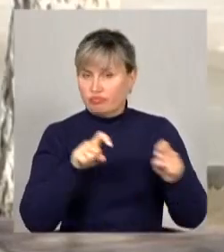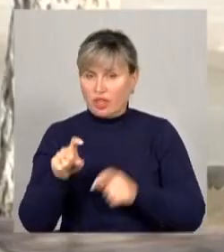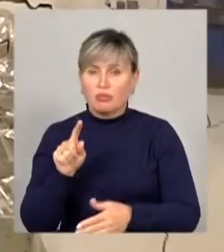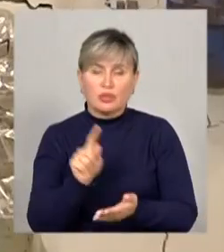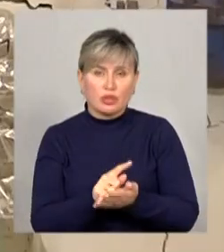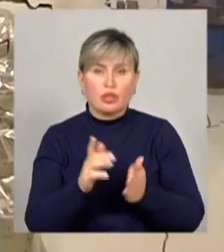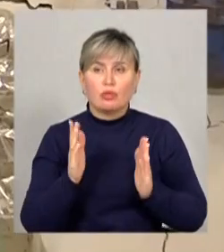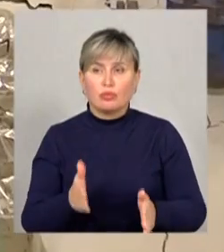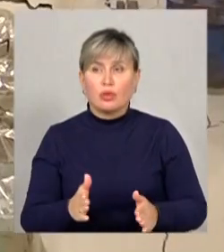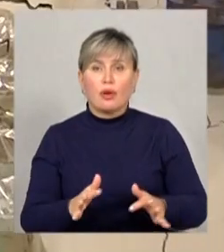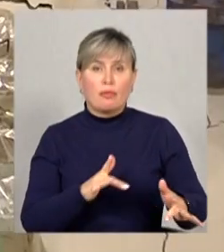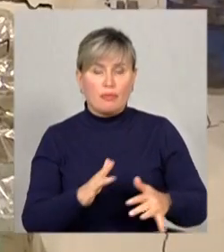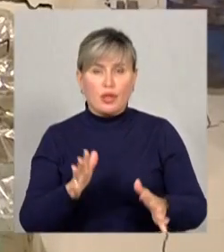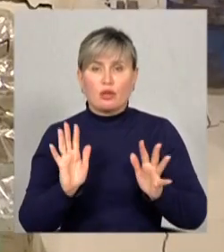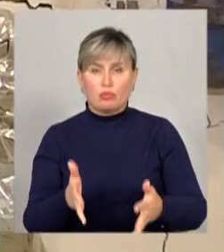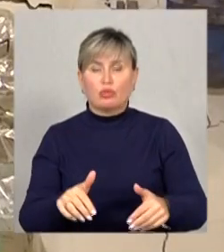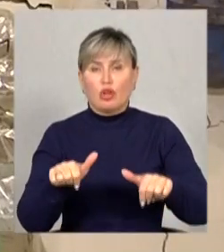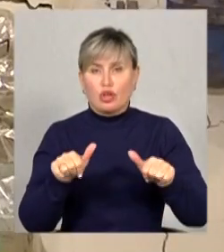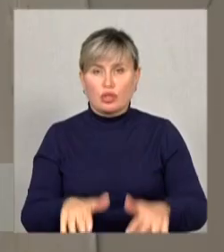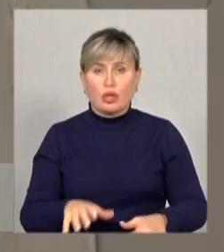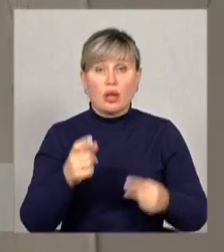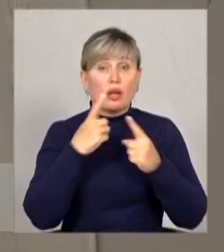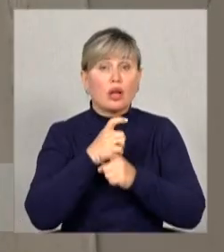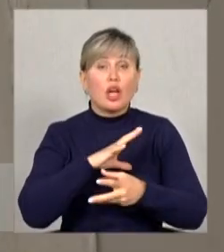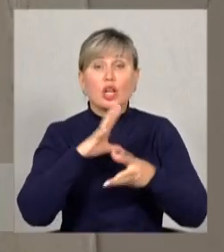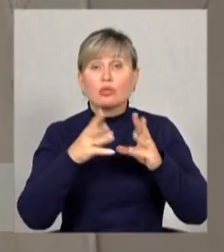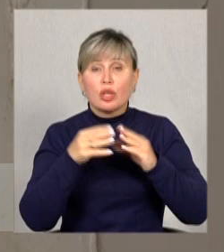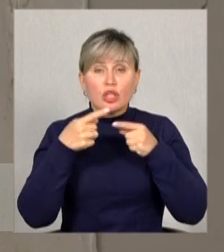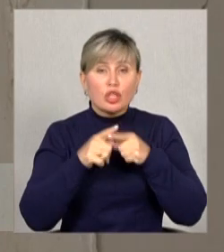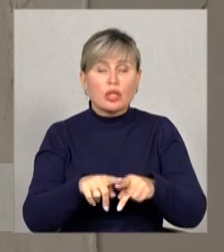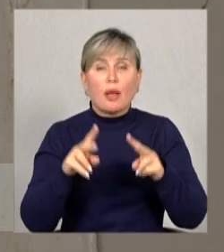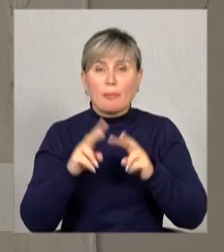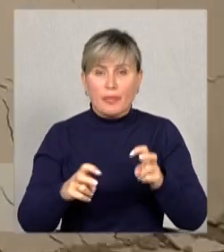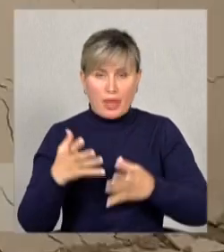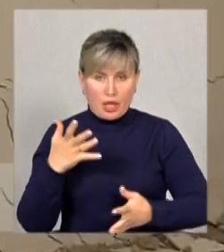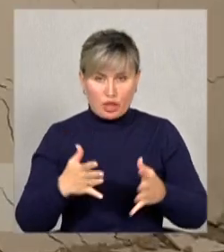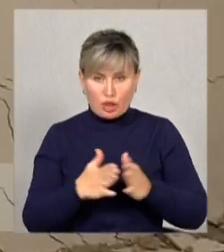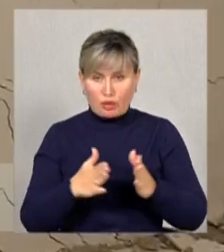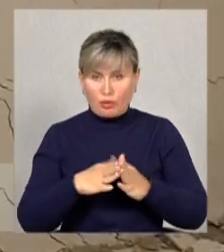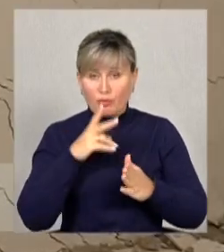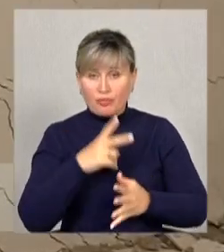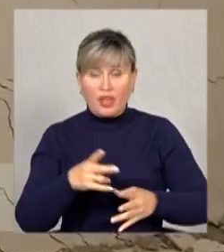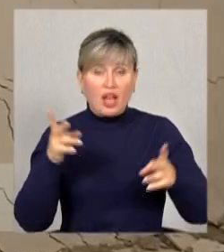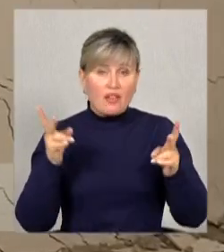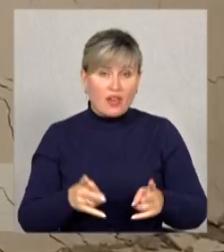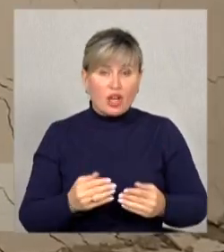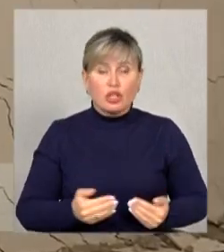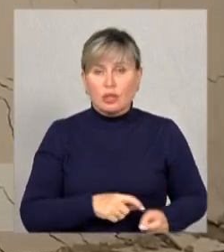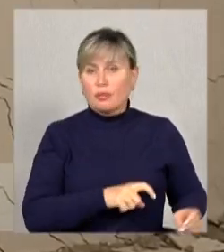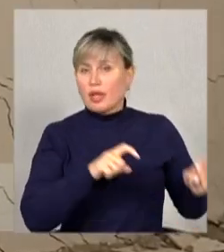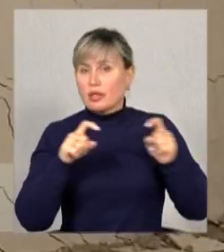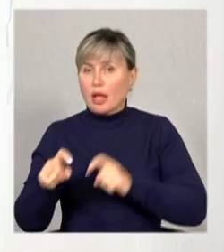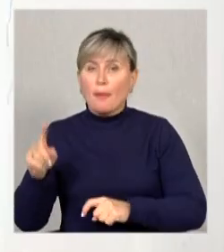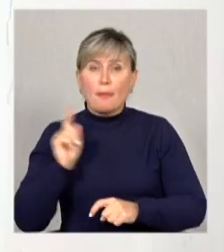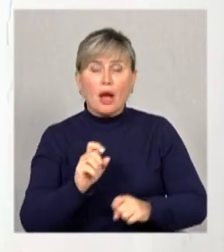будет. Меры примут, как только специалисты озвучат результаты технического обследования. Если дом признают аварийным, то жильцов переселят. А пока